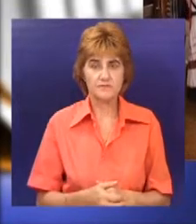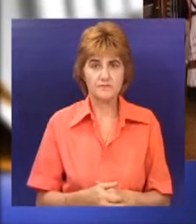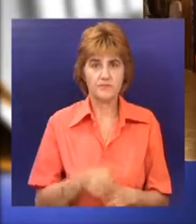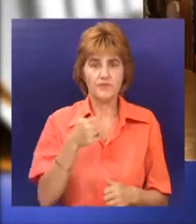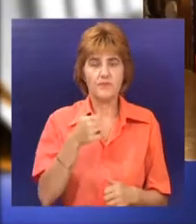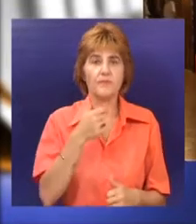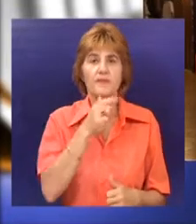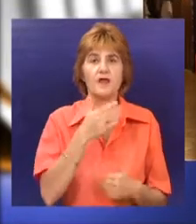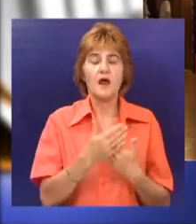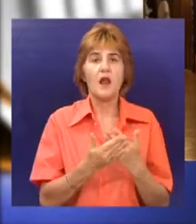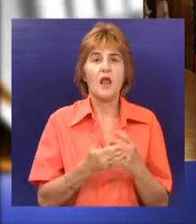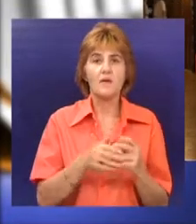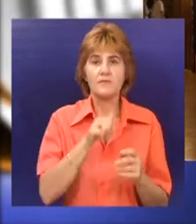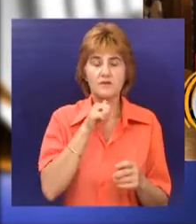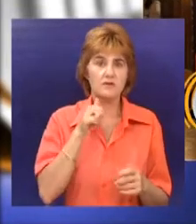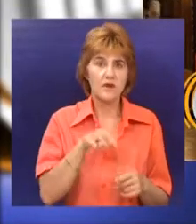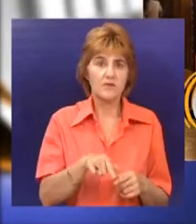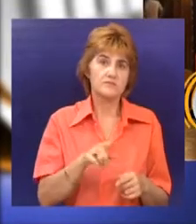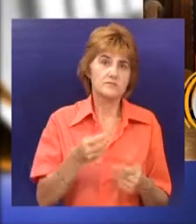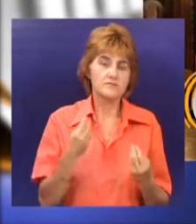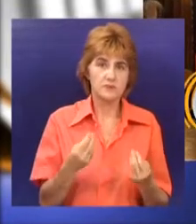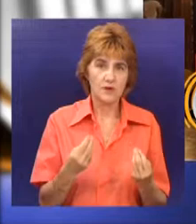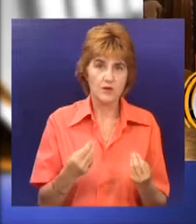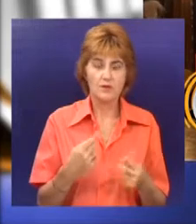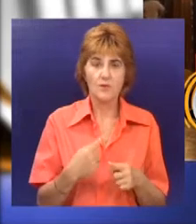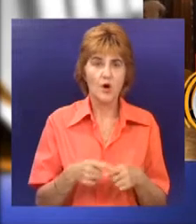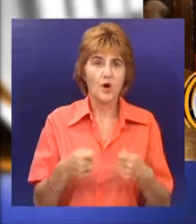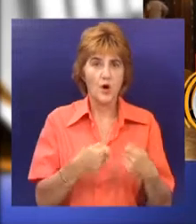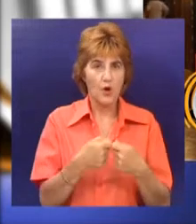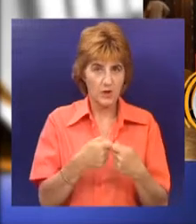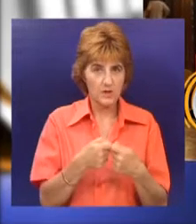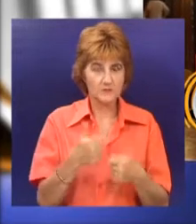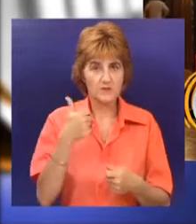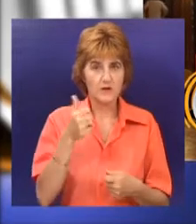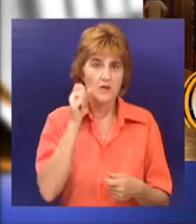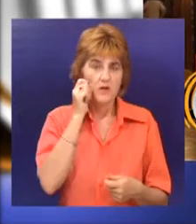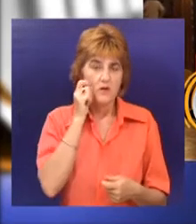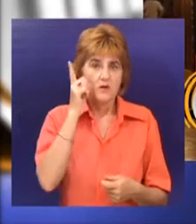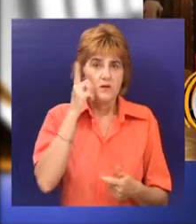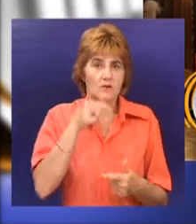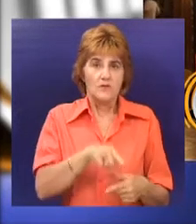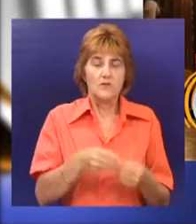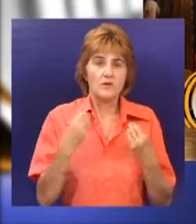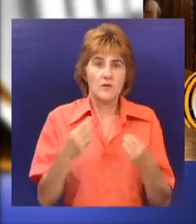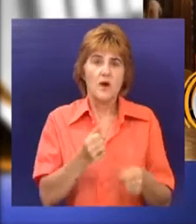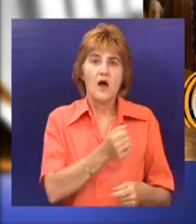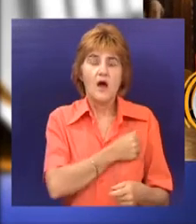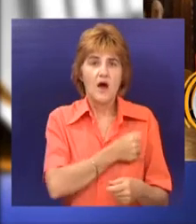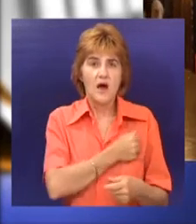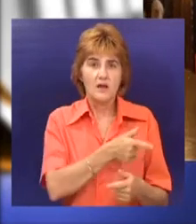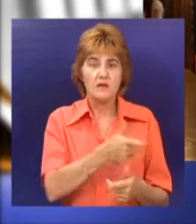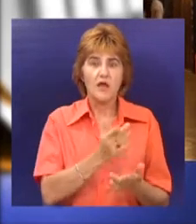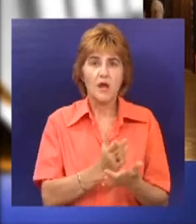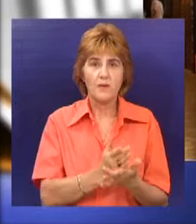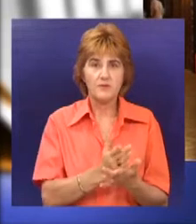Prvi i najslađi hleb, naravno. Pa pre nekoliko godina, dakle, organizacioni odbor je imao jednu ideju koja mislim da je zaista dobra, jer garantuje da će